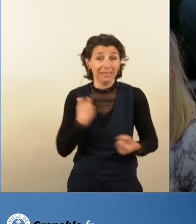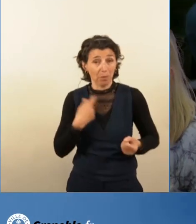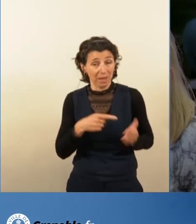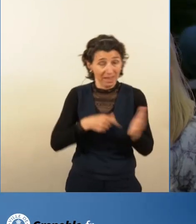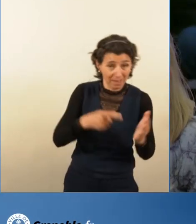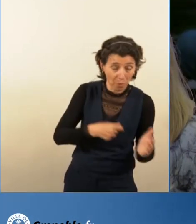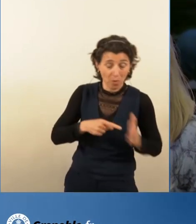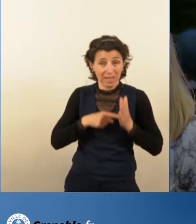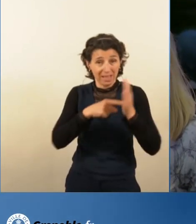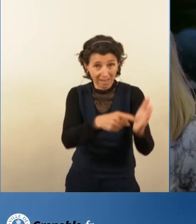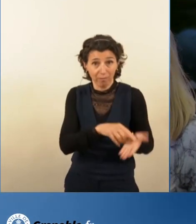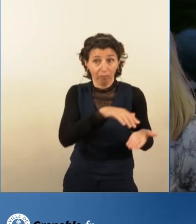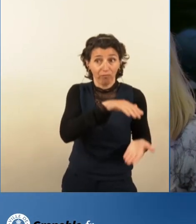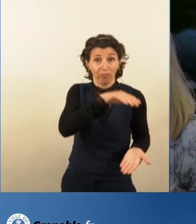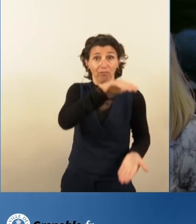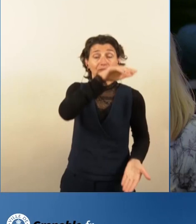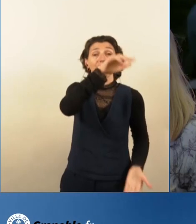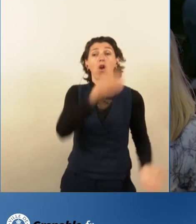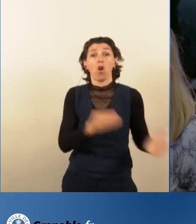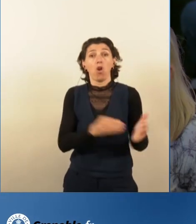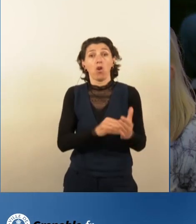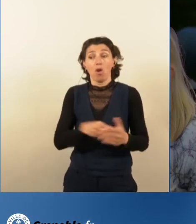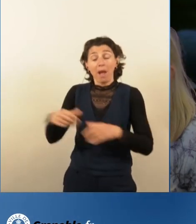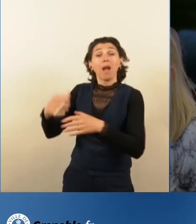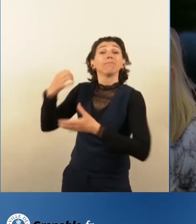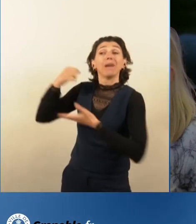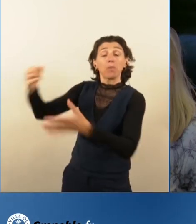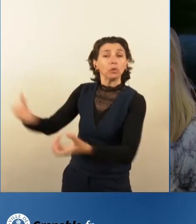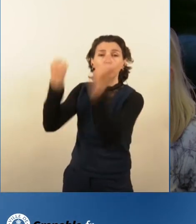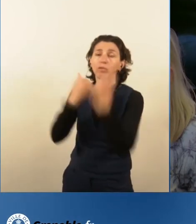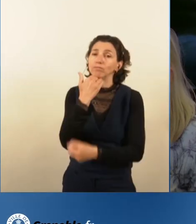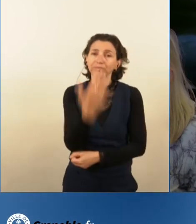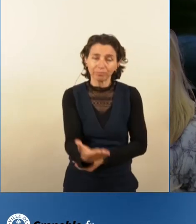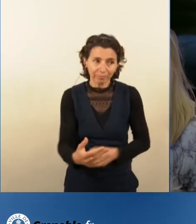sans sauver le patrimoine qui appartient au grenoblois